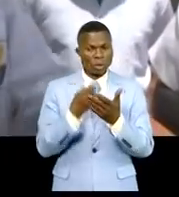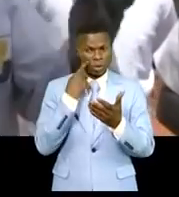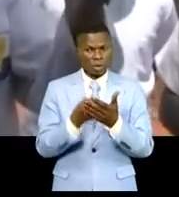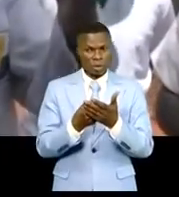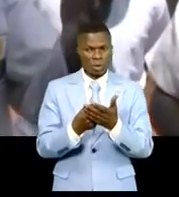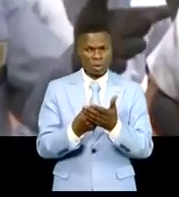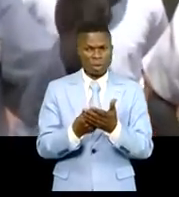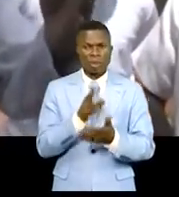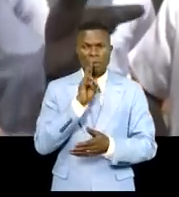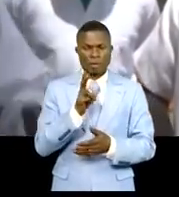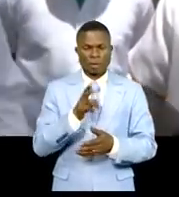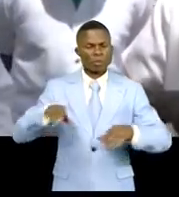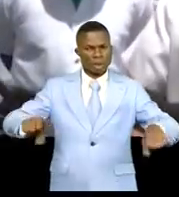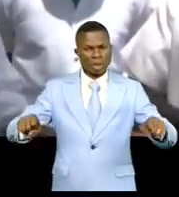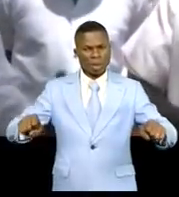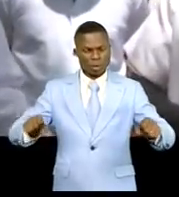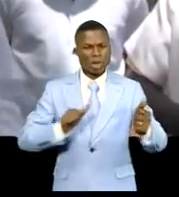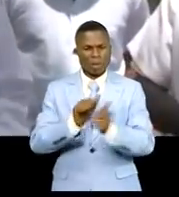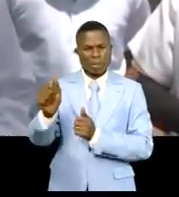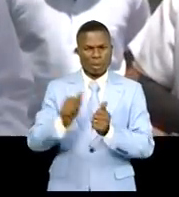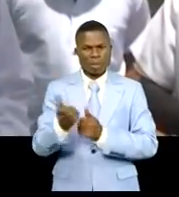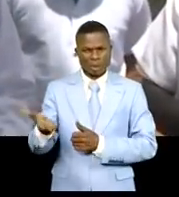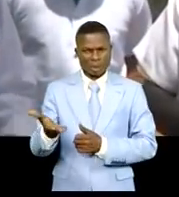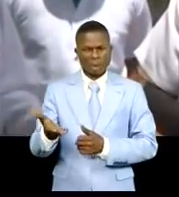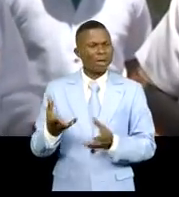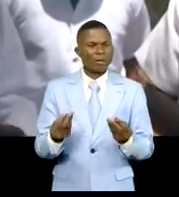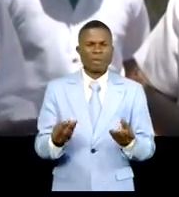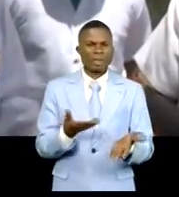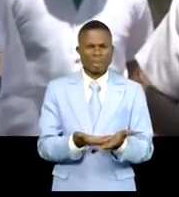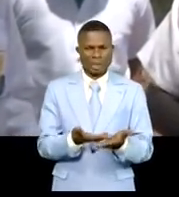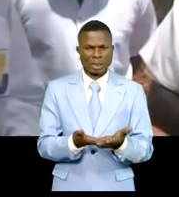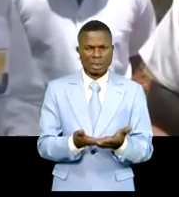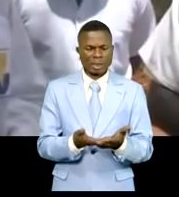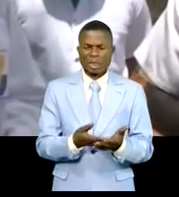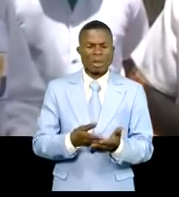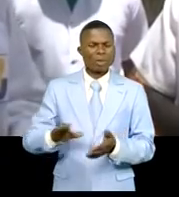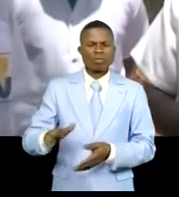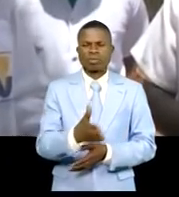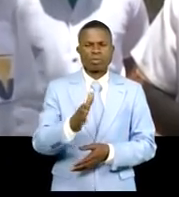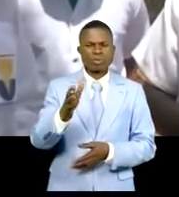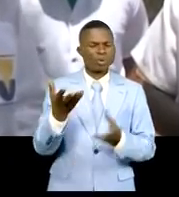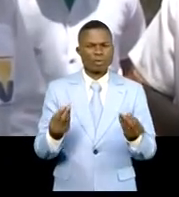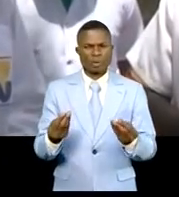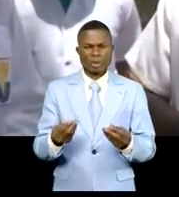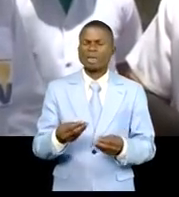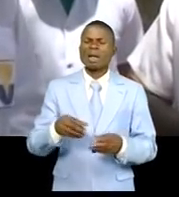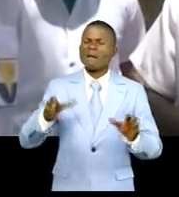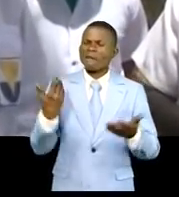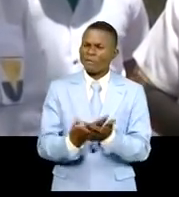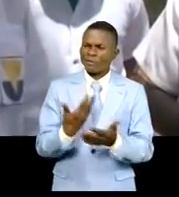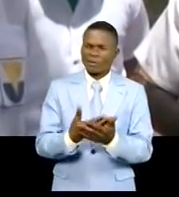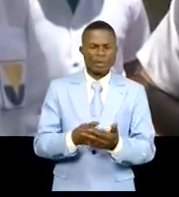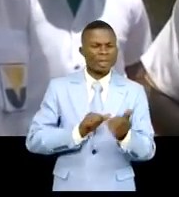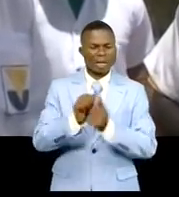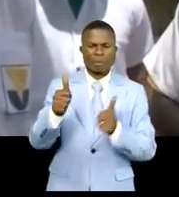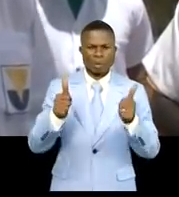voir que les motards, les roues circulent facilement, ils circulent vraiment facilement, à 100, même à 100 à l'air. Donc on a bien